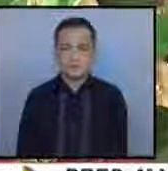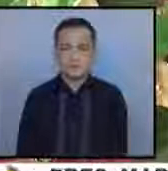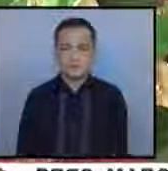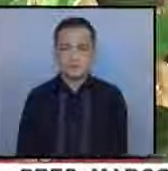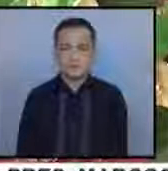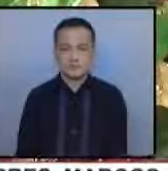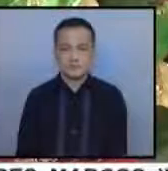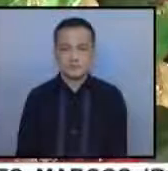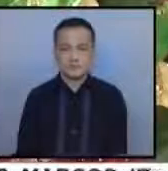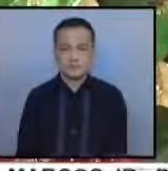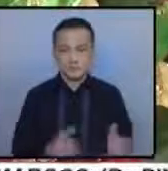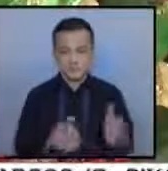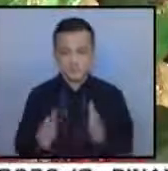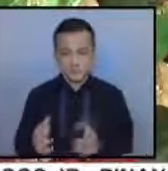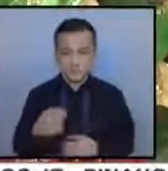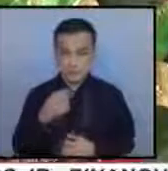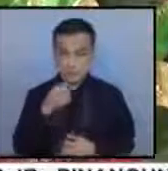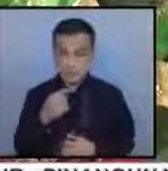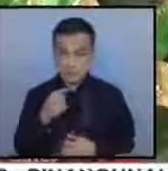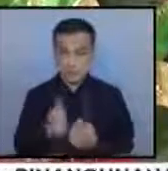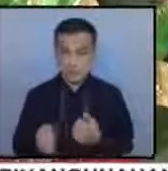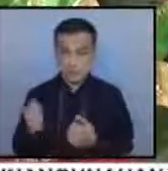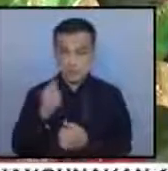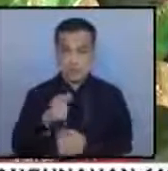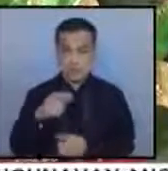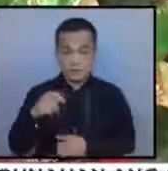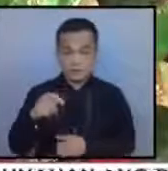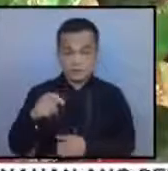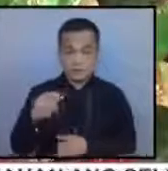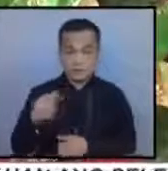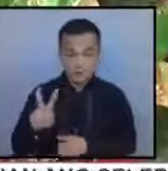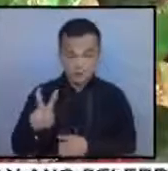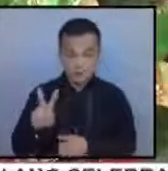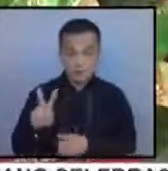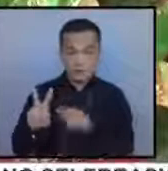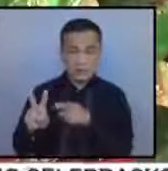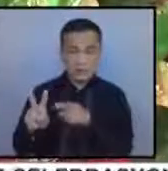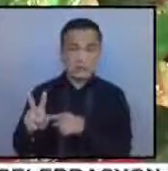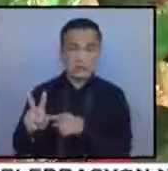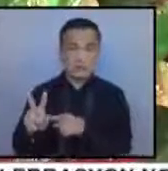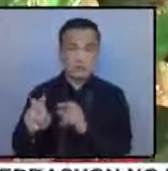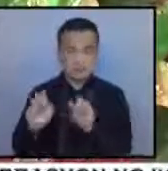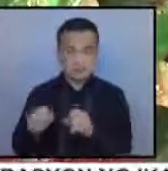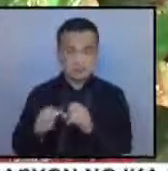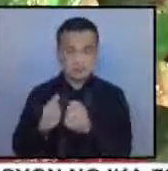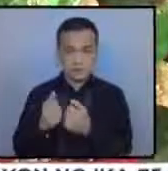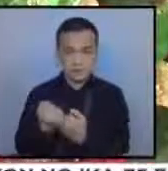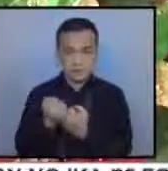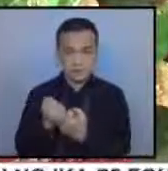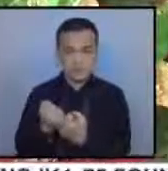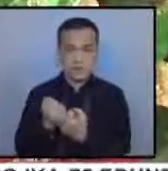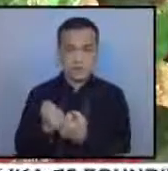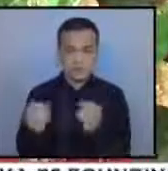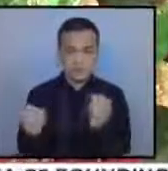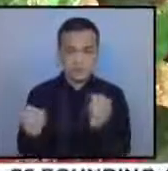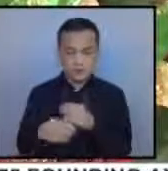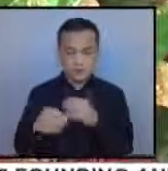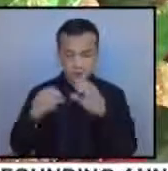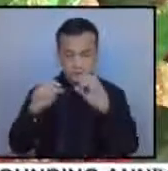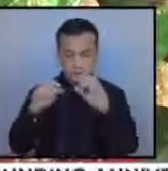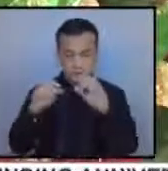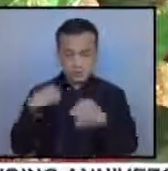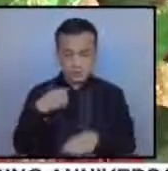Tiniyak naman po ng pamunuan ng People's Television Network Incorporated na makikipagtulungan po sila sa tanggapan ni Senator Raffy Tulfo